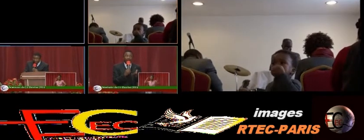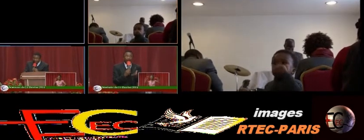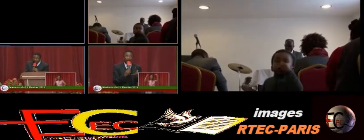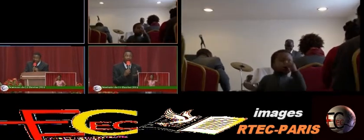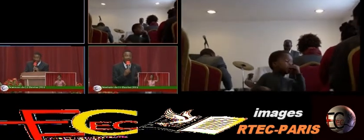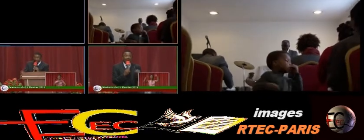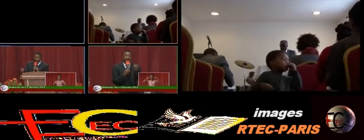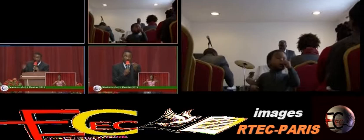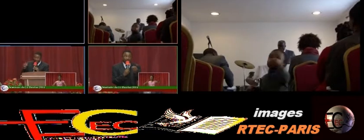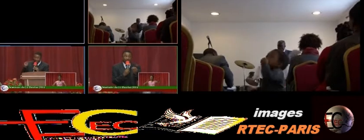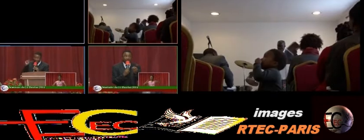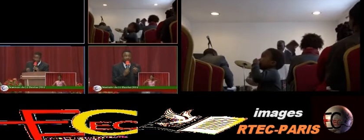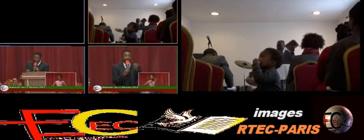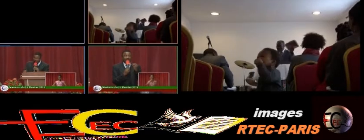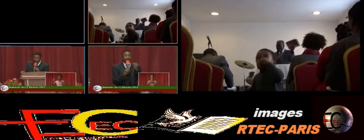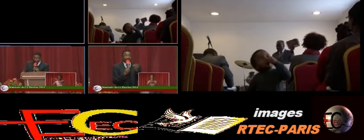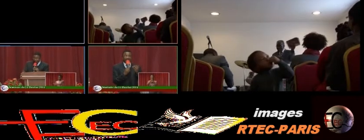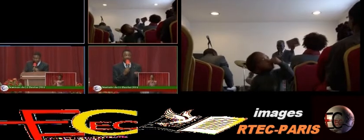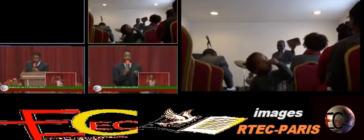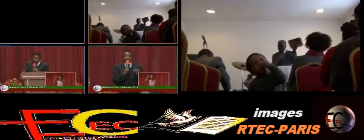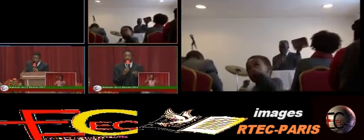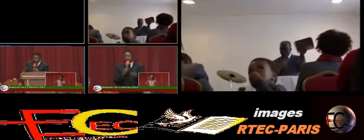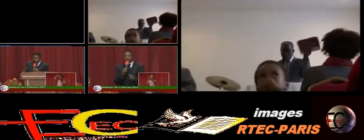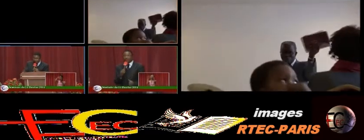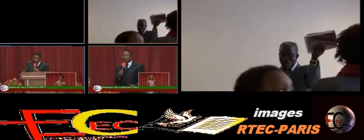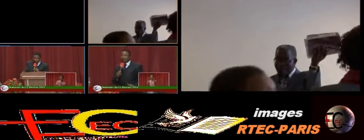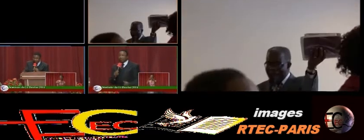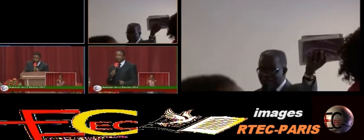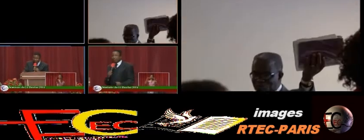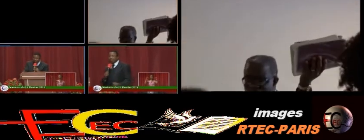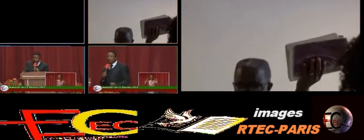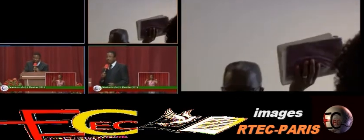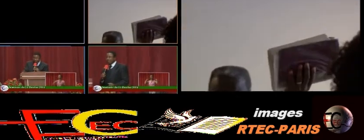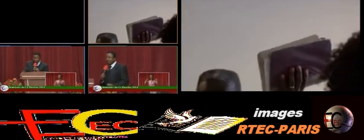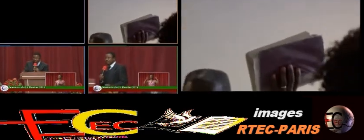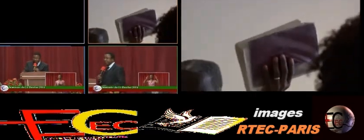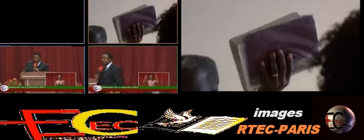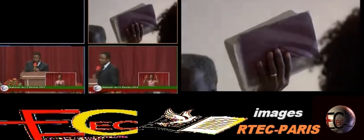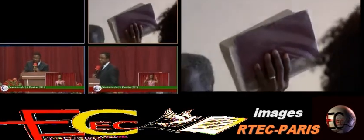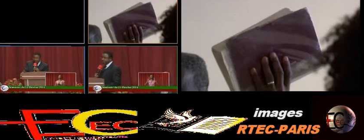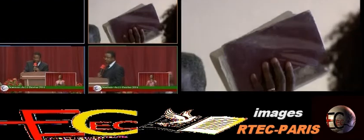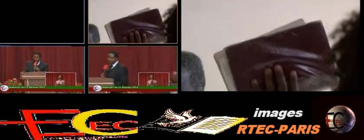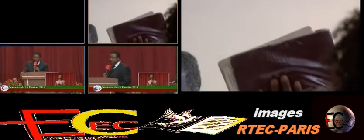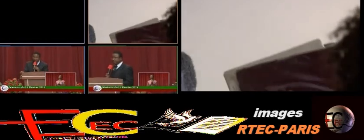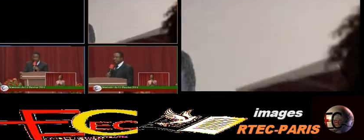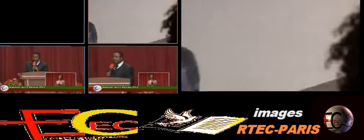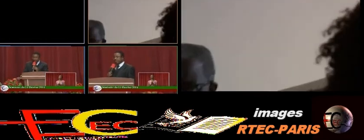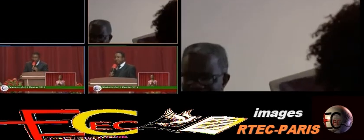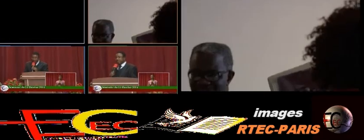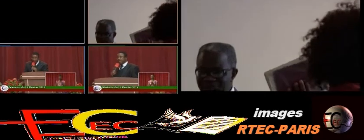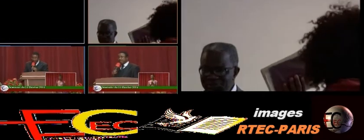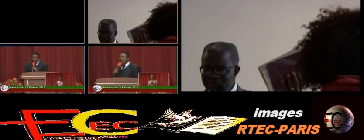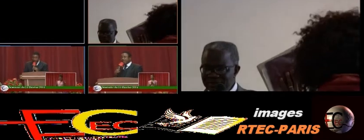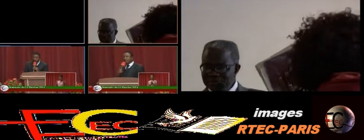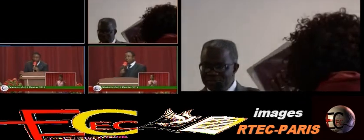tout expliqué. Dans ce livre-là, la Bible, tout est là, tout. La façon de